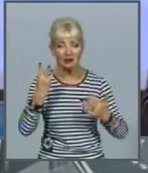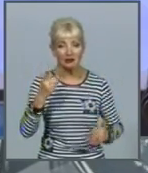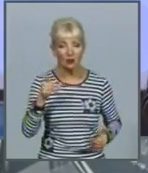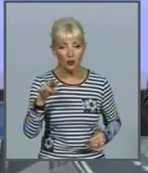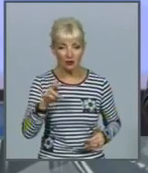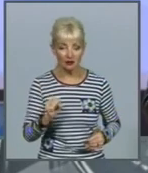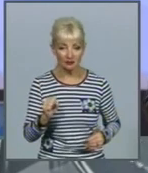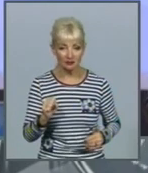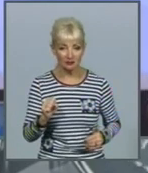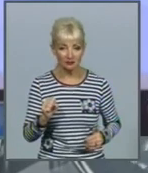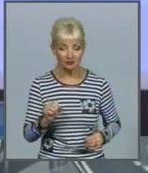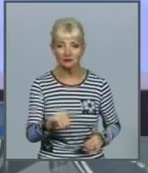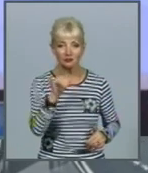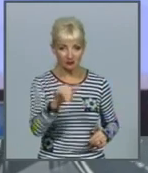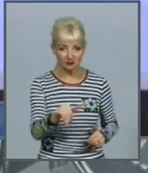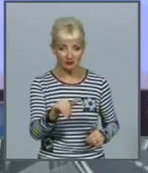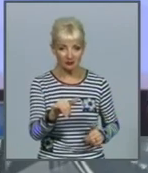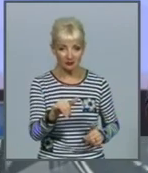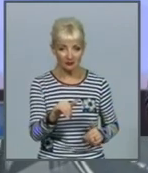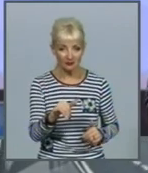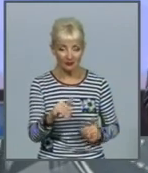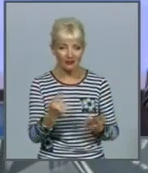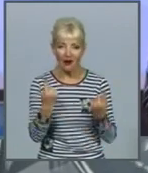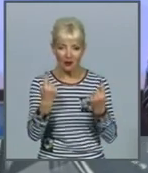у вас огромные достижения.